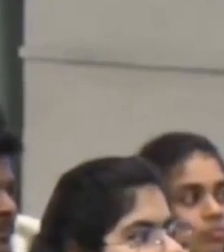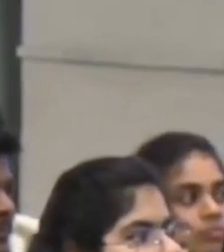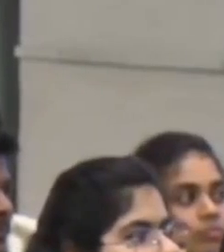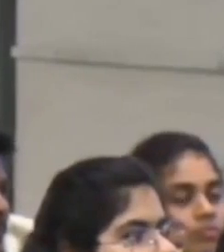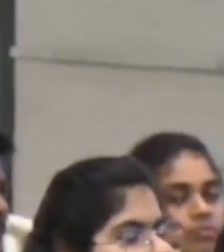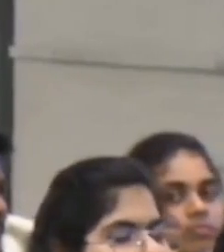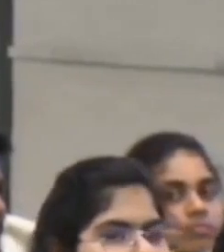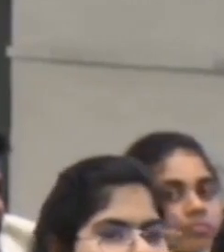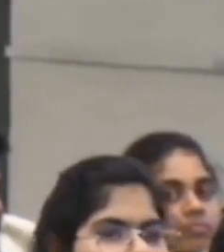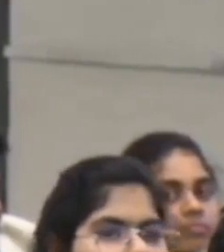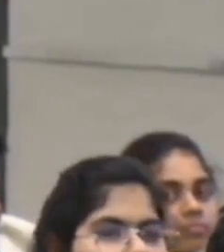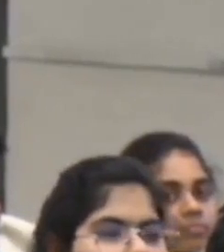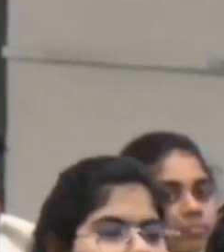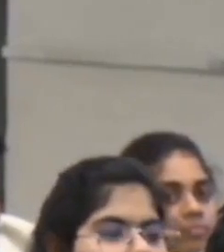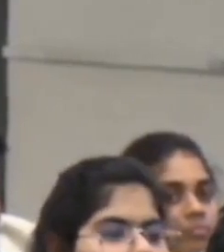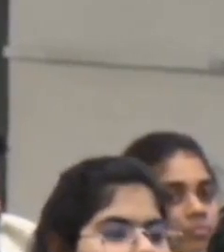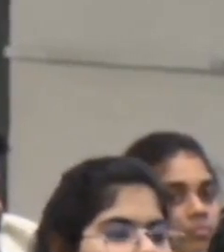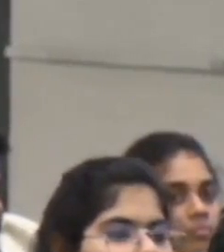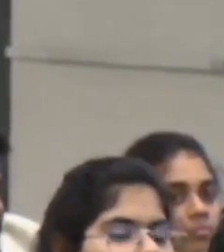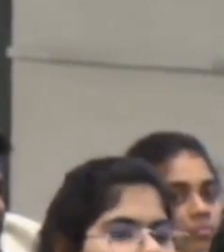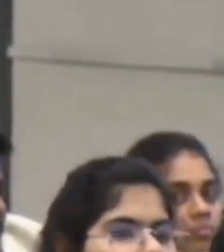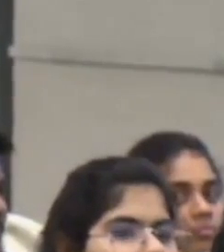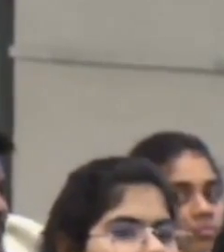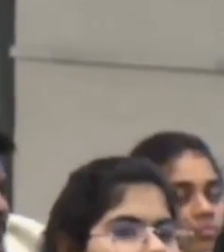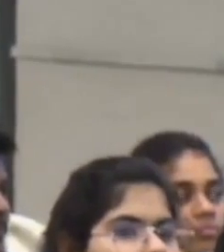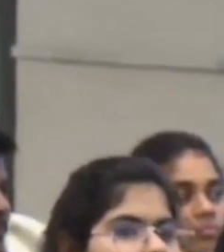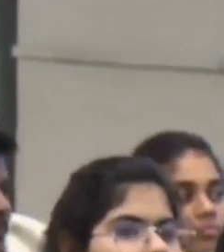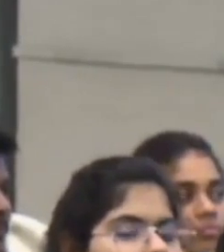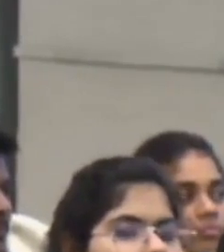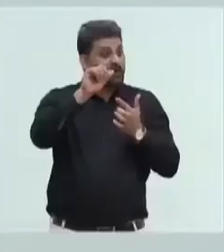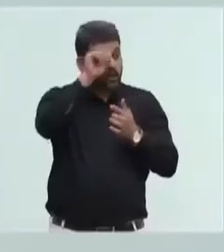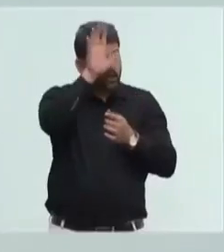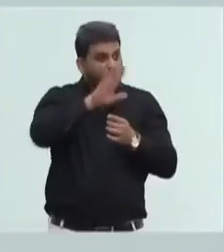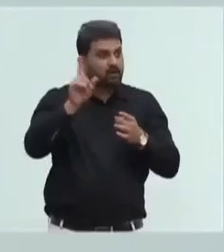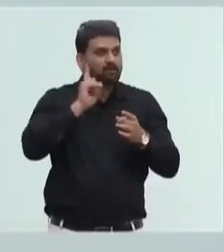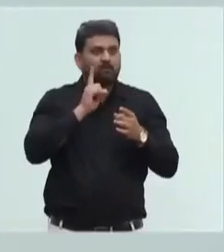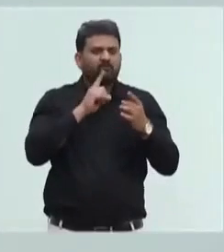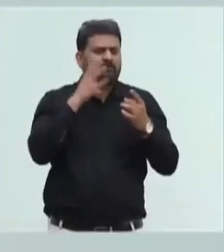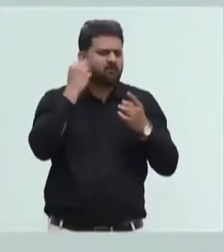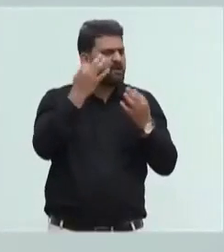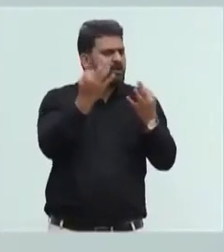और खेलो इंडिया ने आज देश को बहुत अच्छे अच्छे खिलाड़ी दिए हैं,